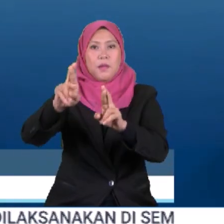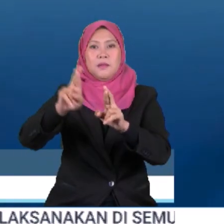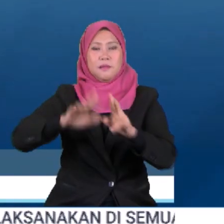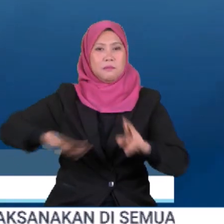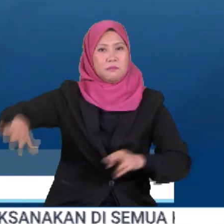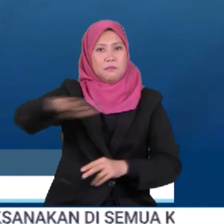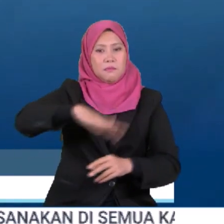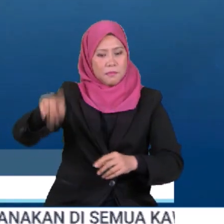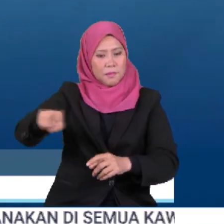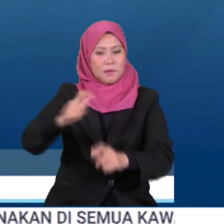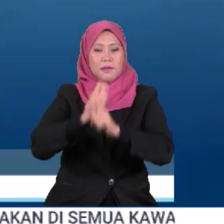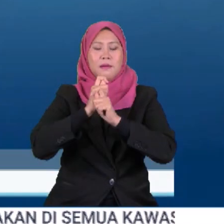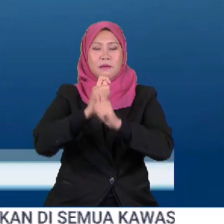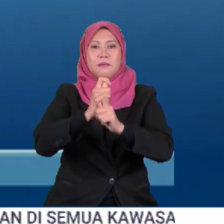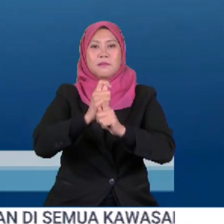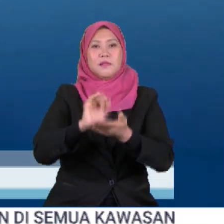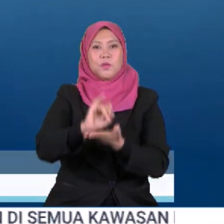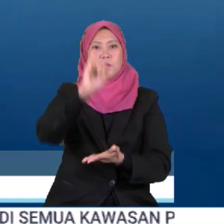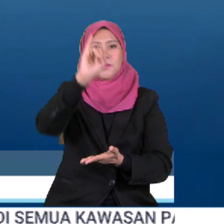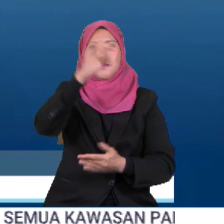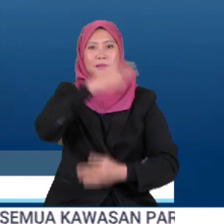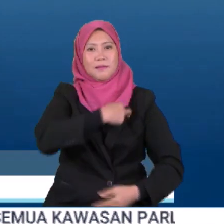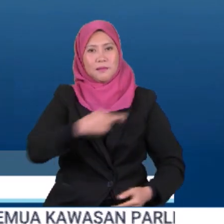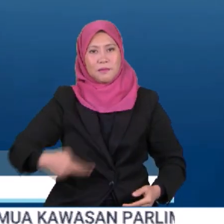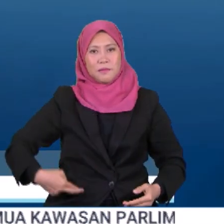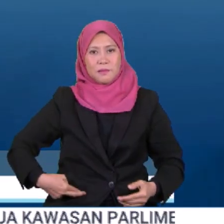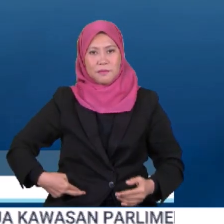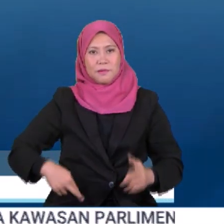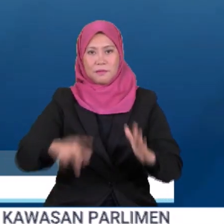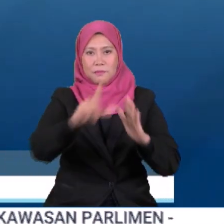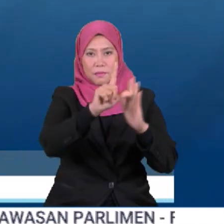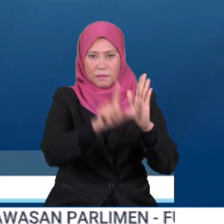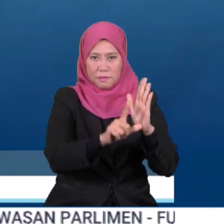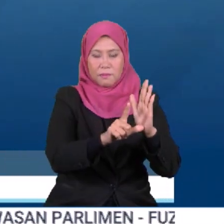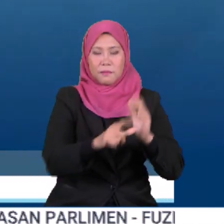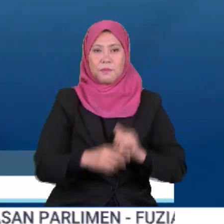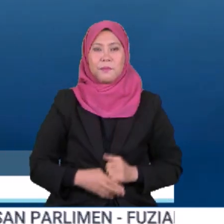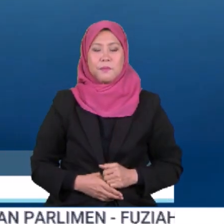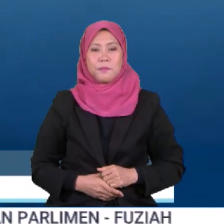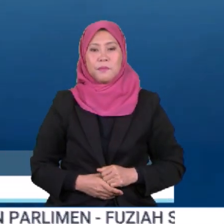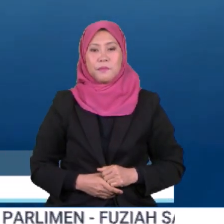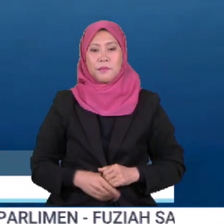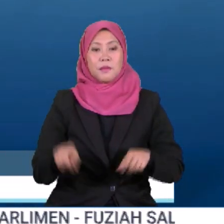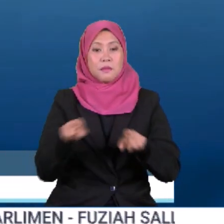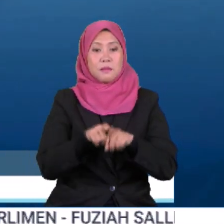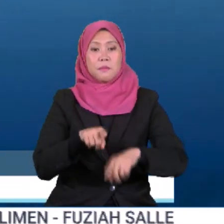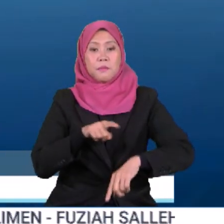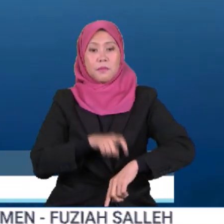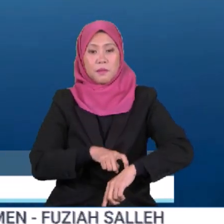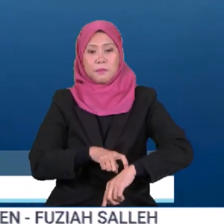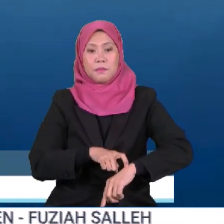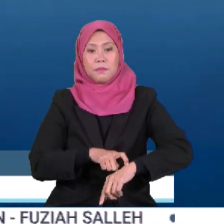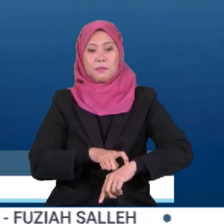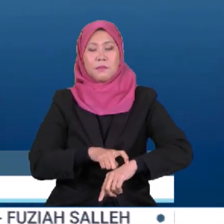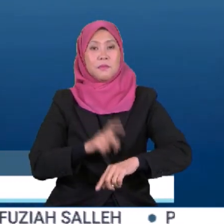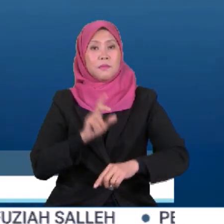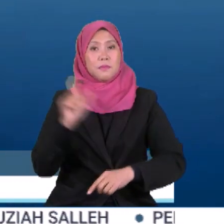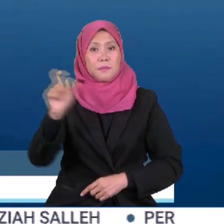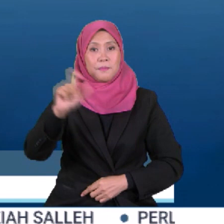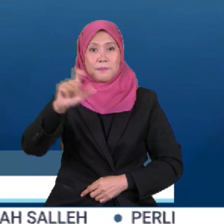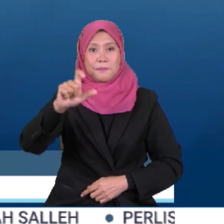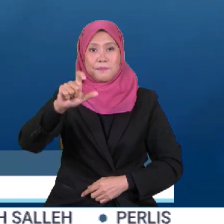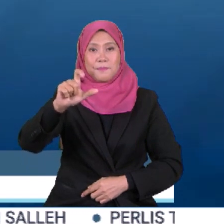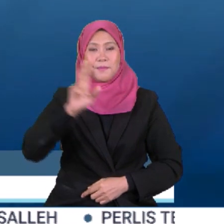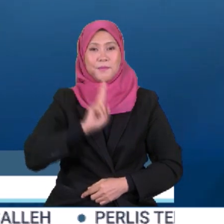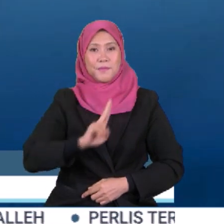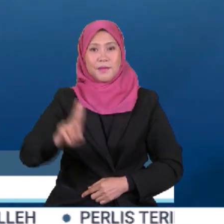terus mempertahankan kedaulatan institusi raja berperlembagaan. Dan dalam masa yang sama, kedudukan Islam